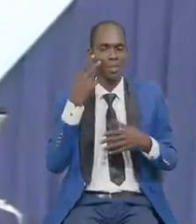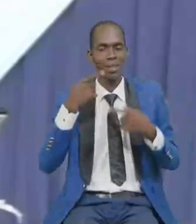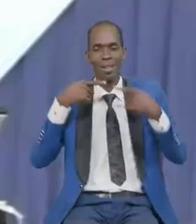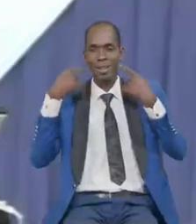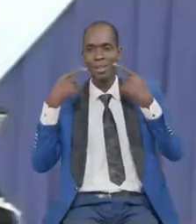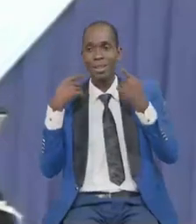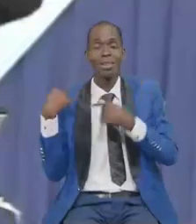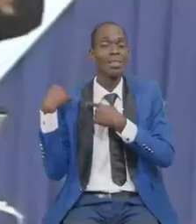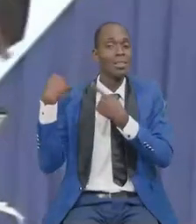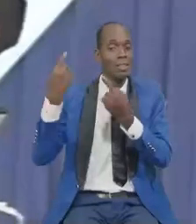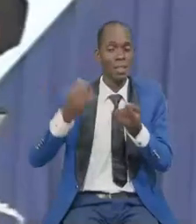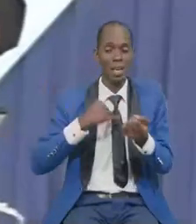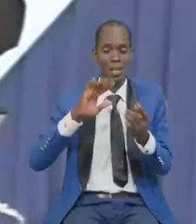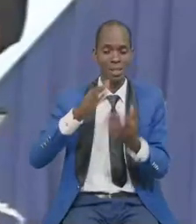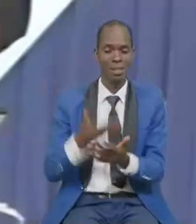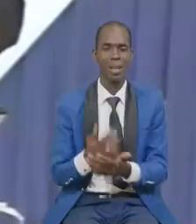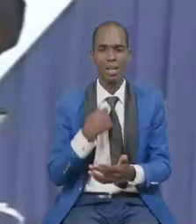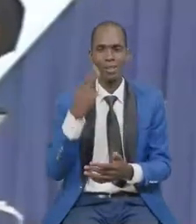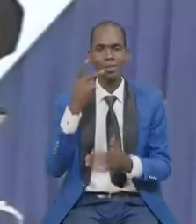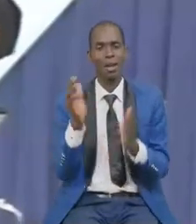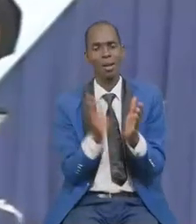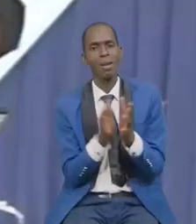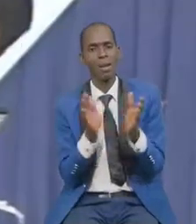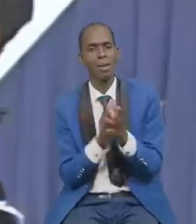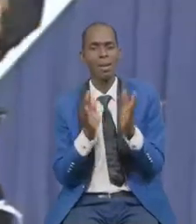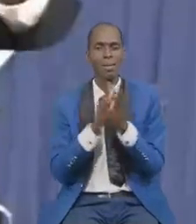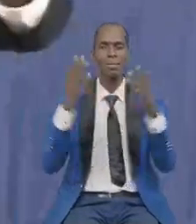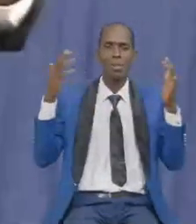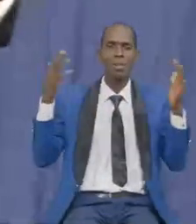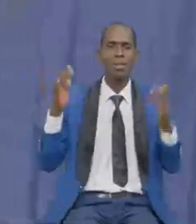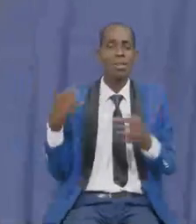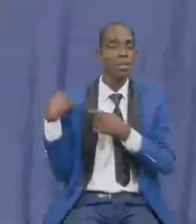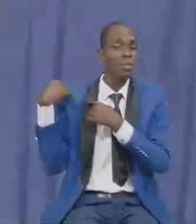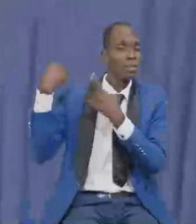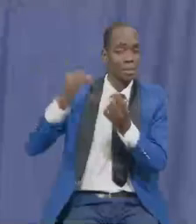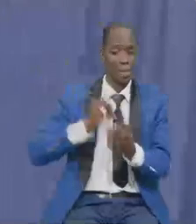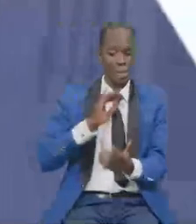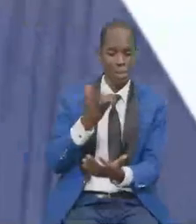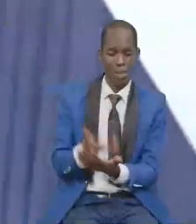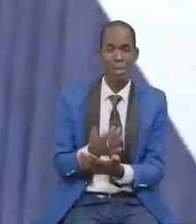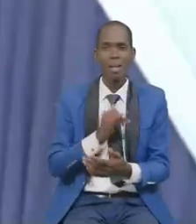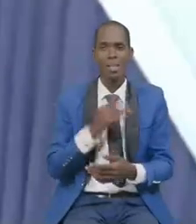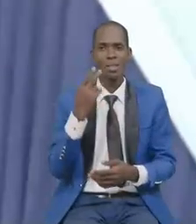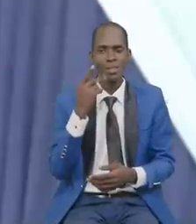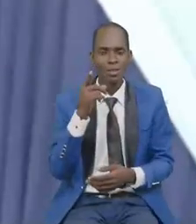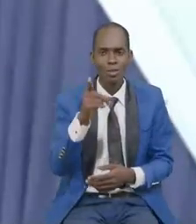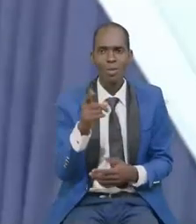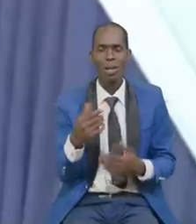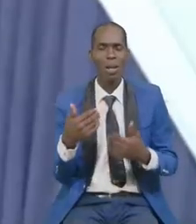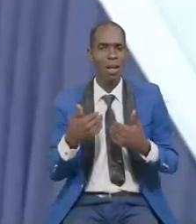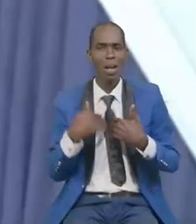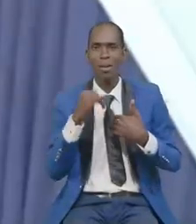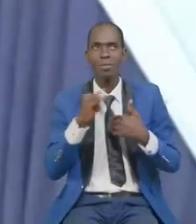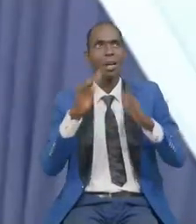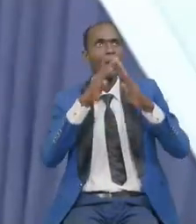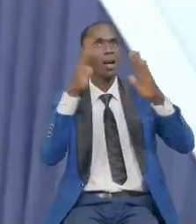je te vois acclamer depuis que je suis venu, je te vois. Tu as une maison et même beaucoup ont de